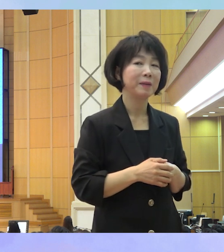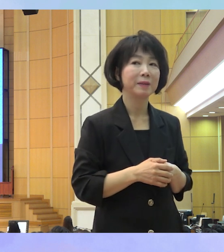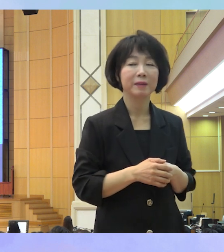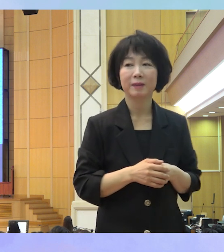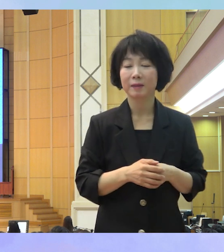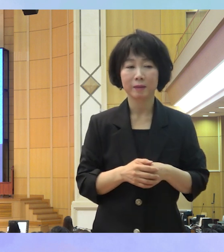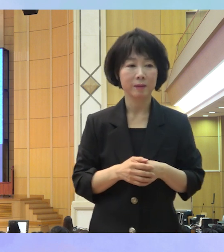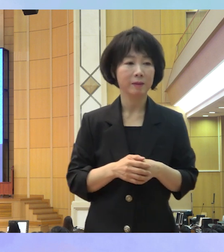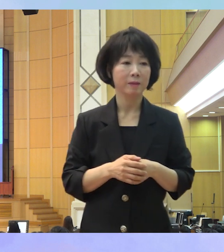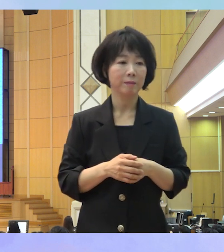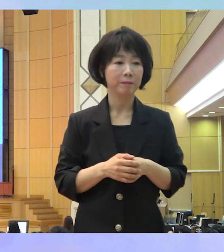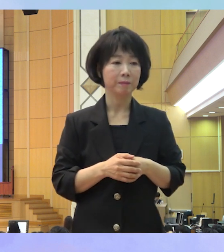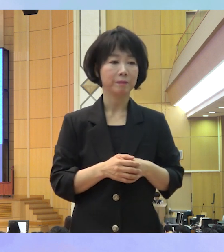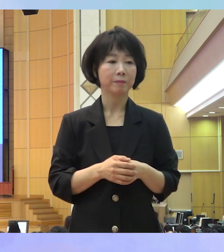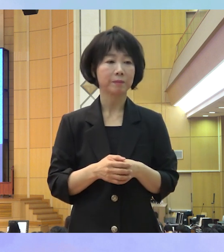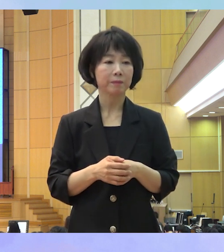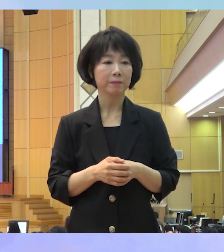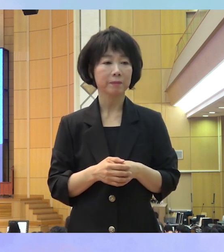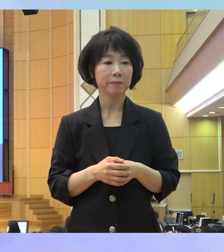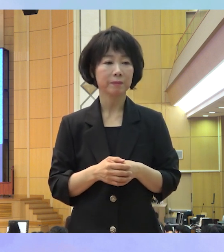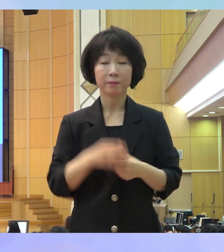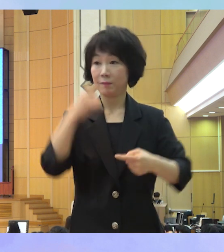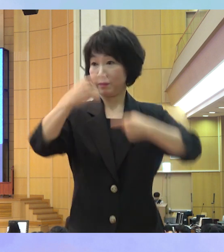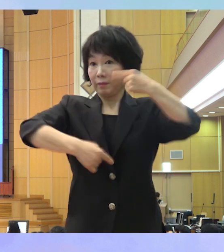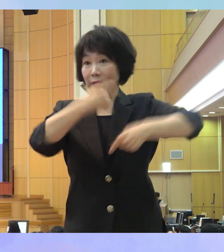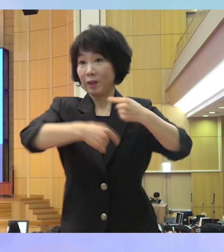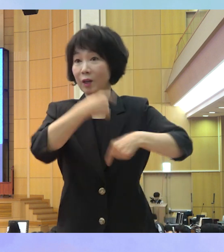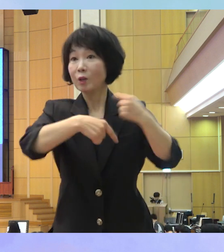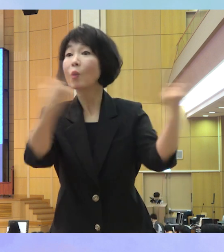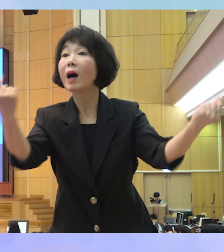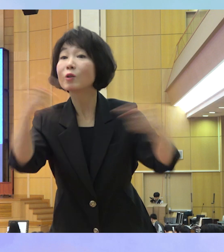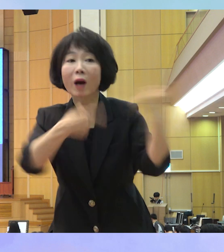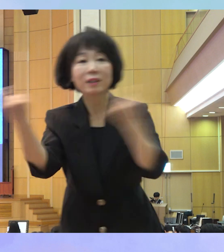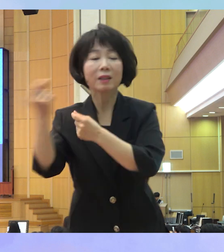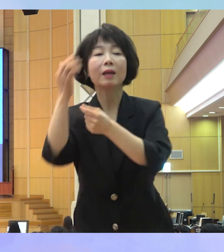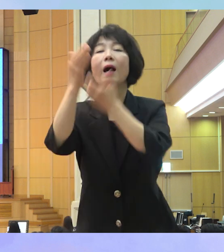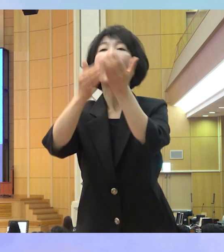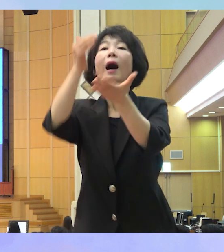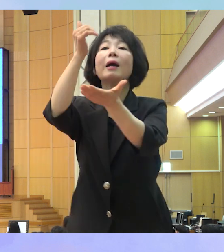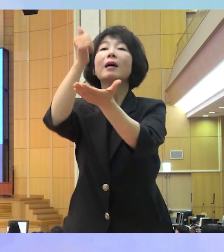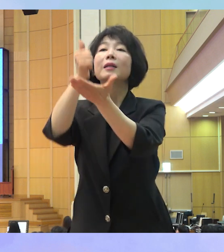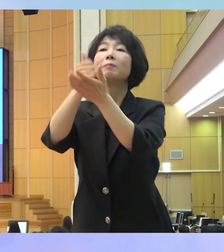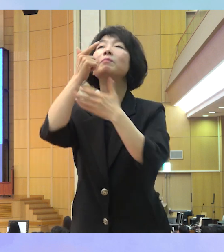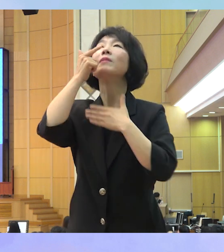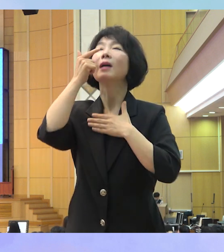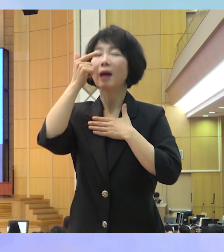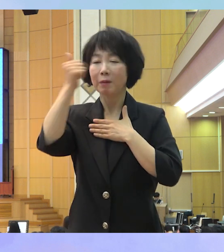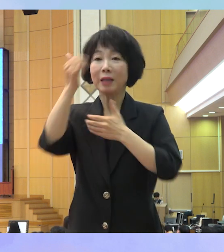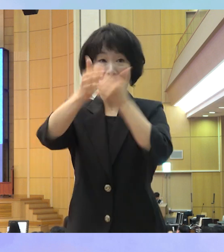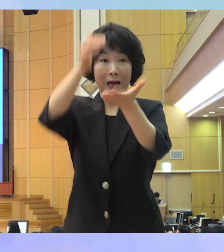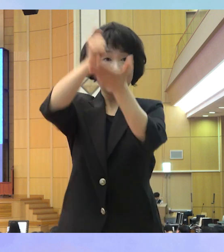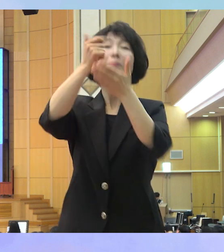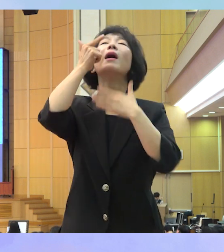아니죠. 예수 믿는 사람이죠. 다 같이 따라해 볼까요? 하나님 아버지, 하나님